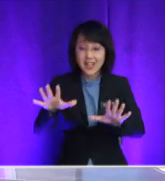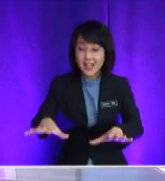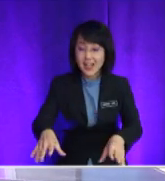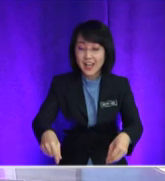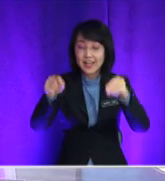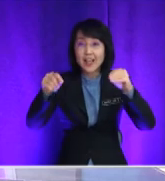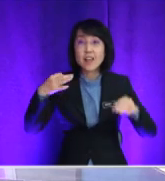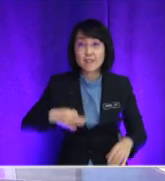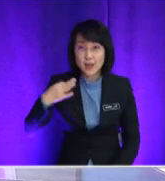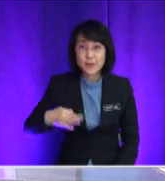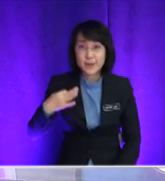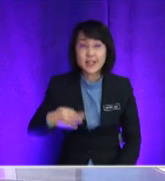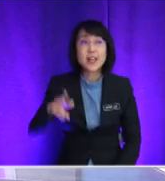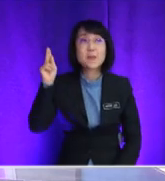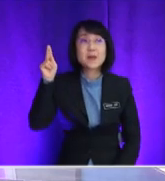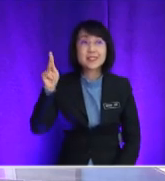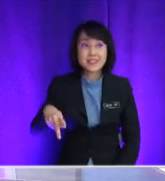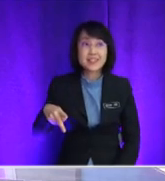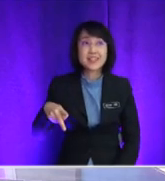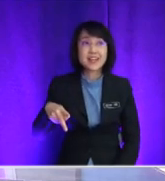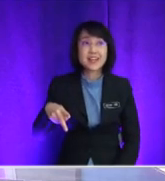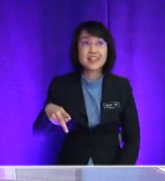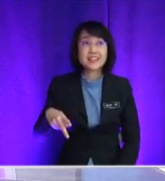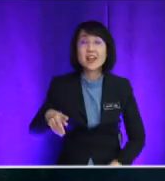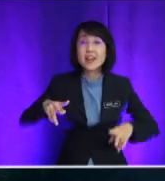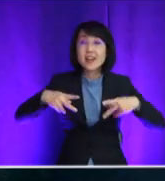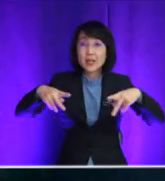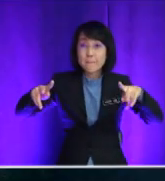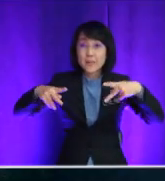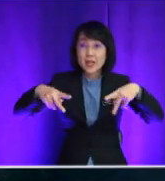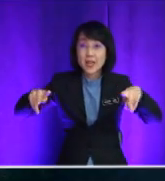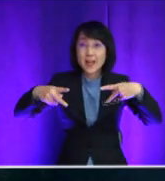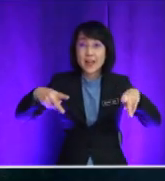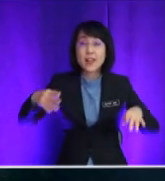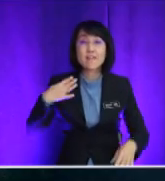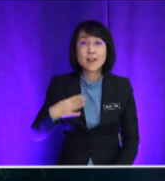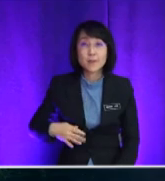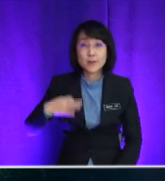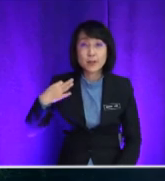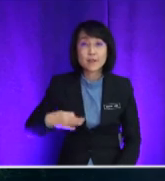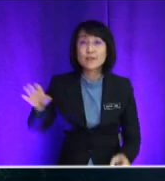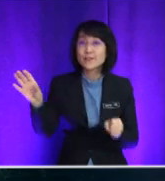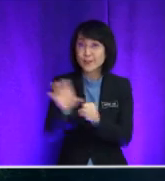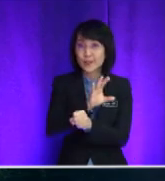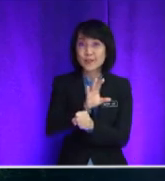gunting dan memastikan kepingan Febri yang kita gunting tuh cukup